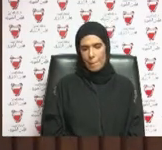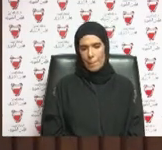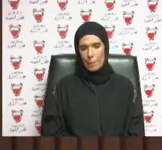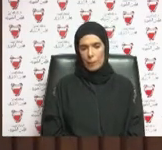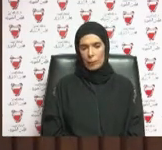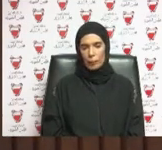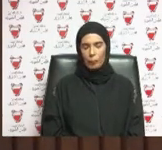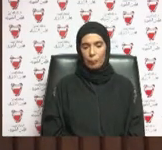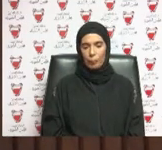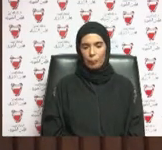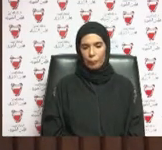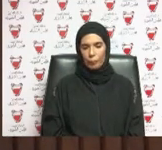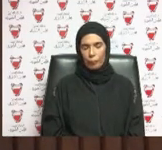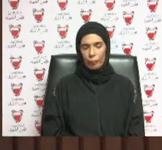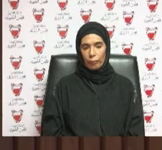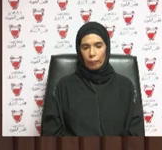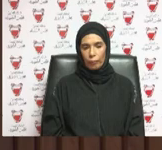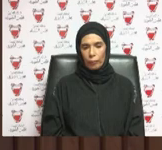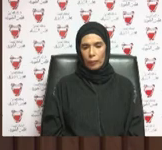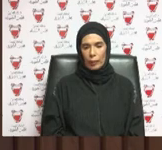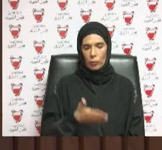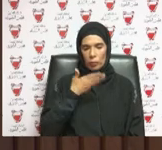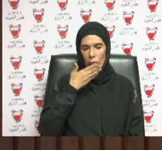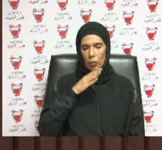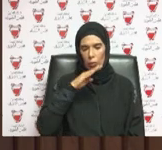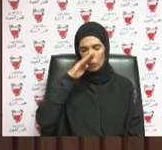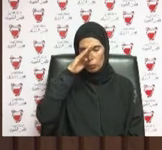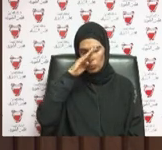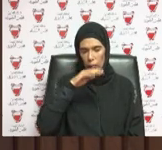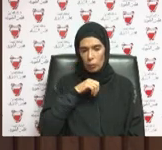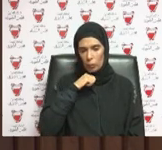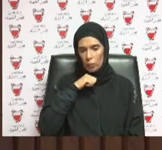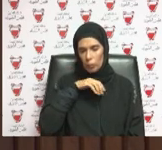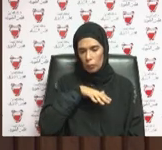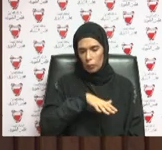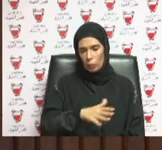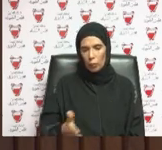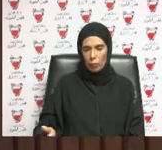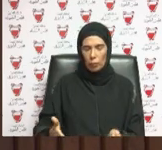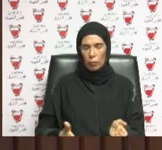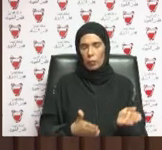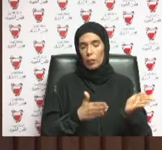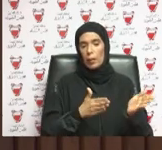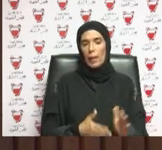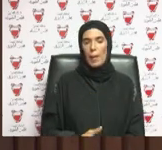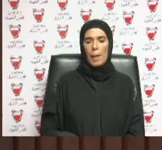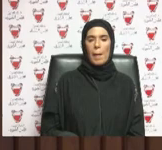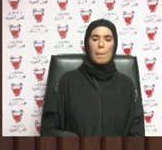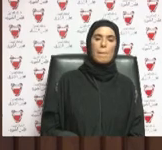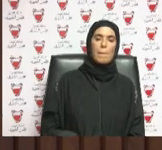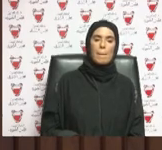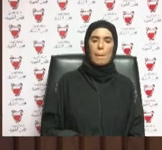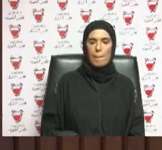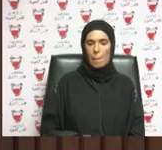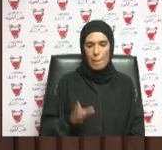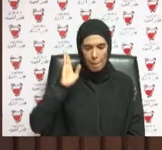عنده بأجل مسمى، والحمد لله والصلاة والسلام على رسول الله. أما بعد، أتقدم